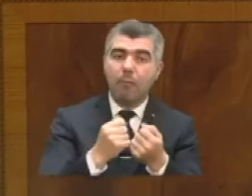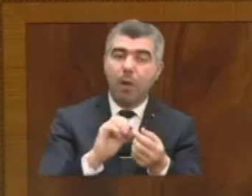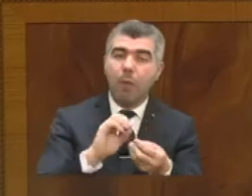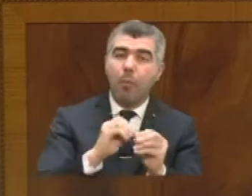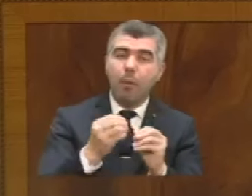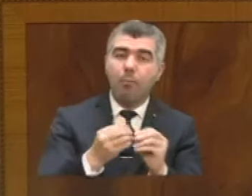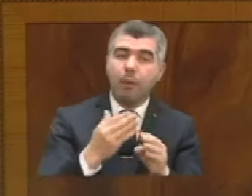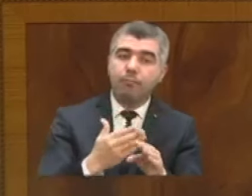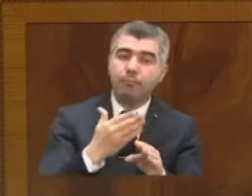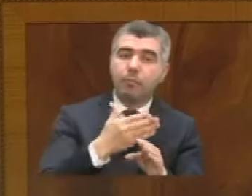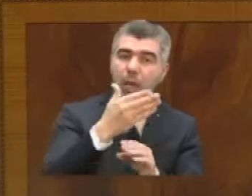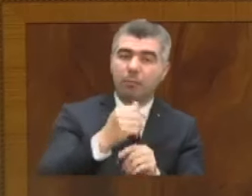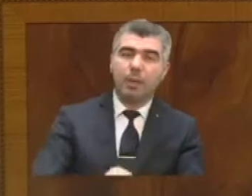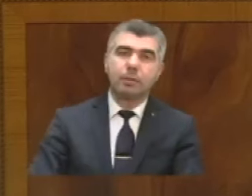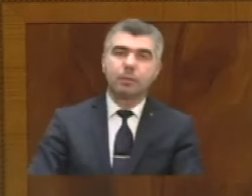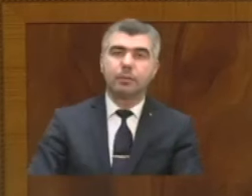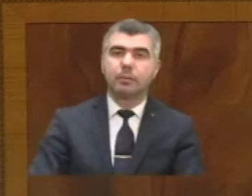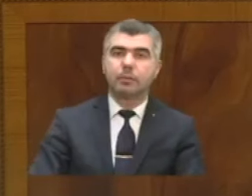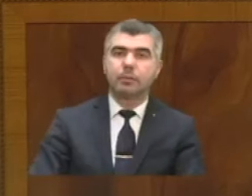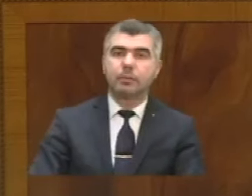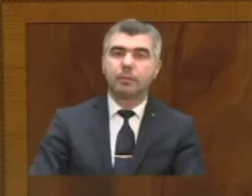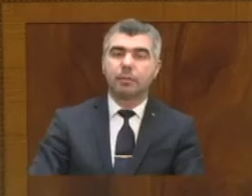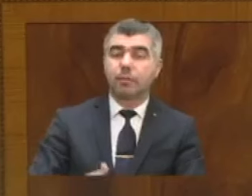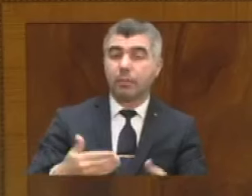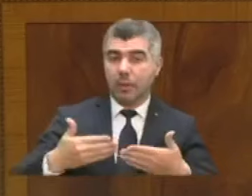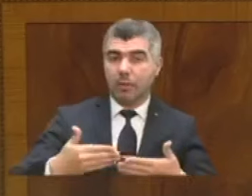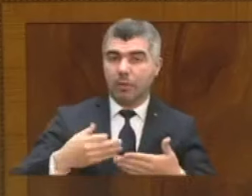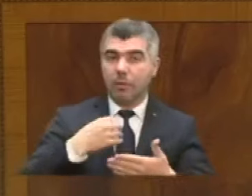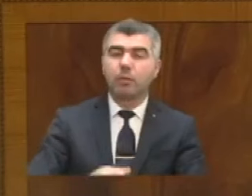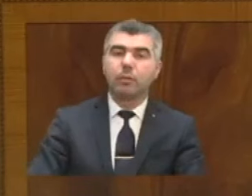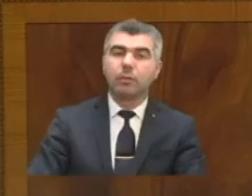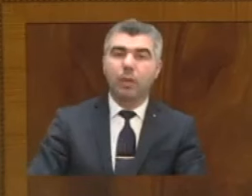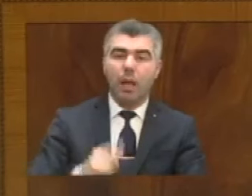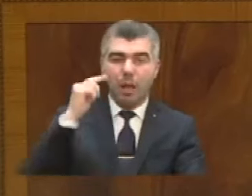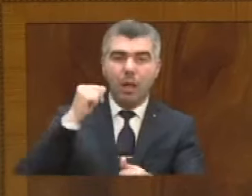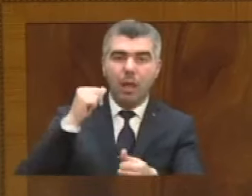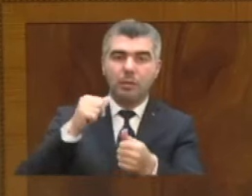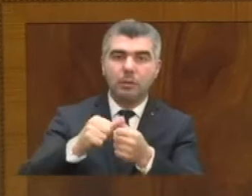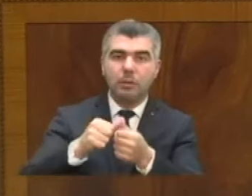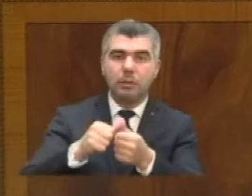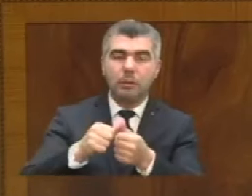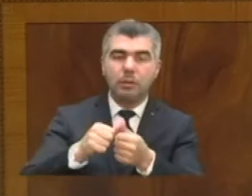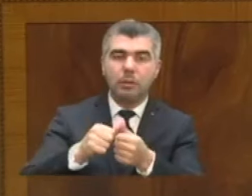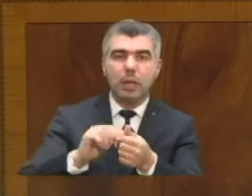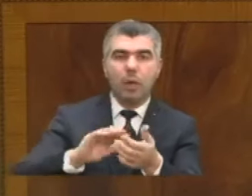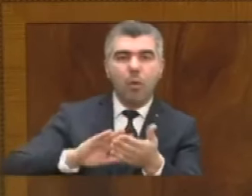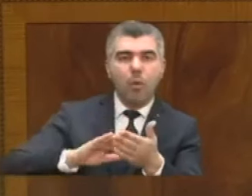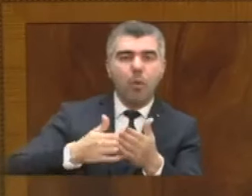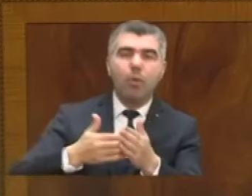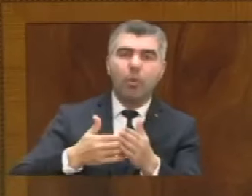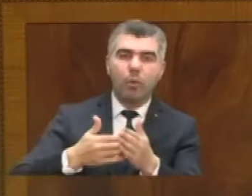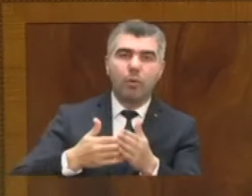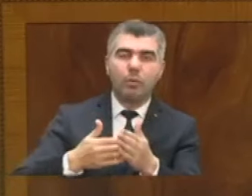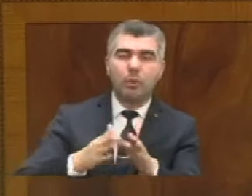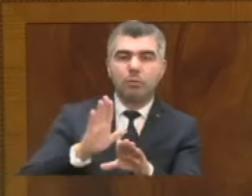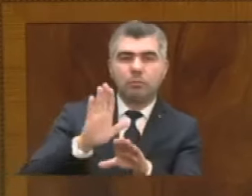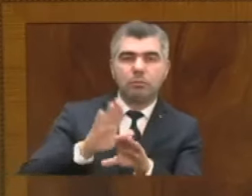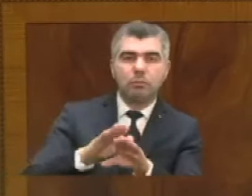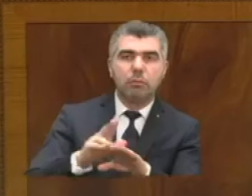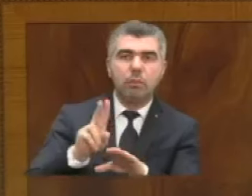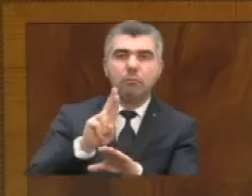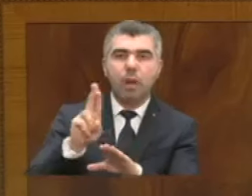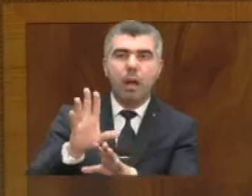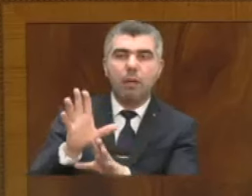عنها. وفي هذا السياق نستحضر جميعاً دعوة جلالة